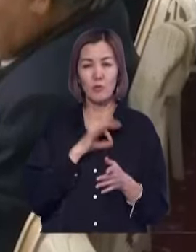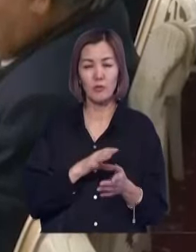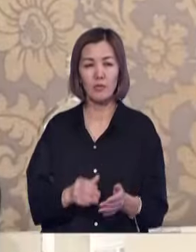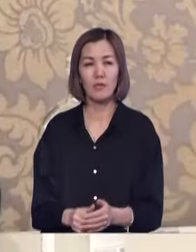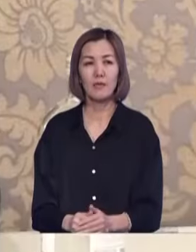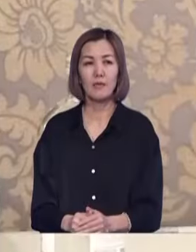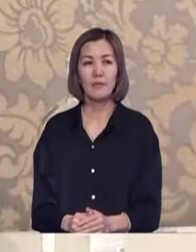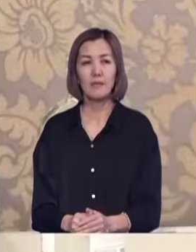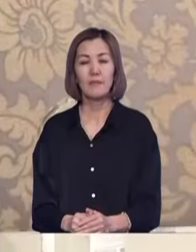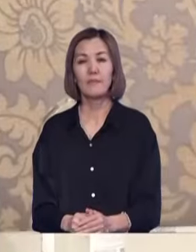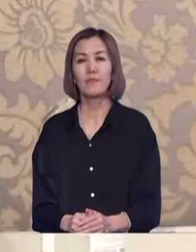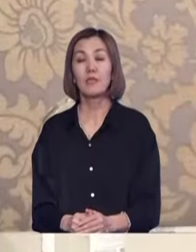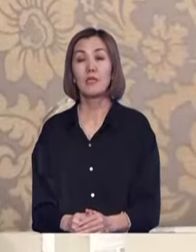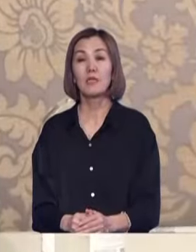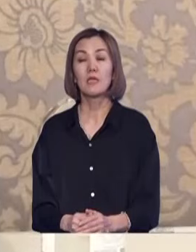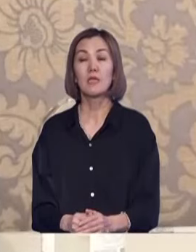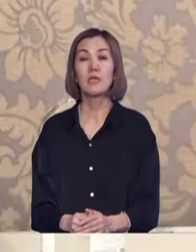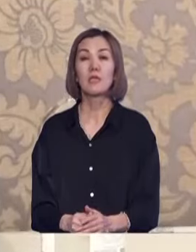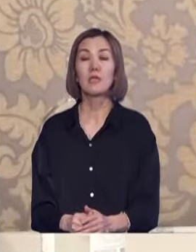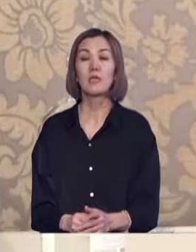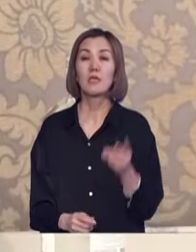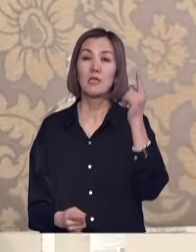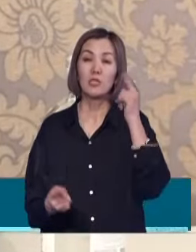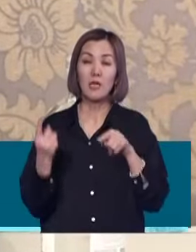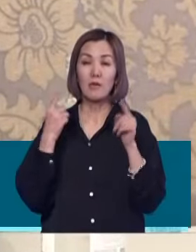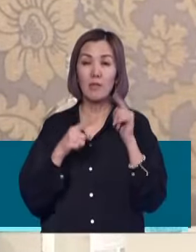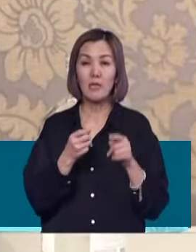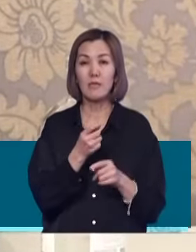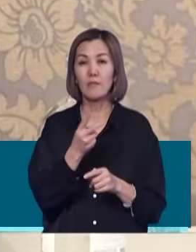үлес. Жаңа айтып жатыр, шығармаларының бірнеше тілдерге